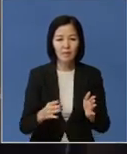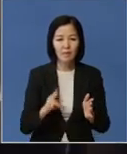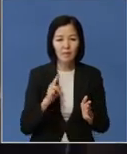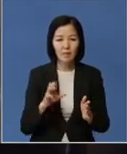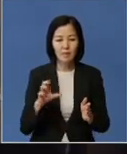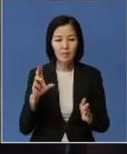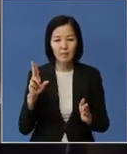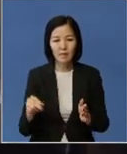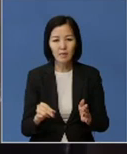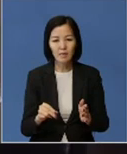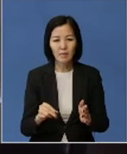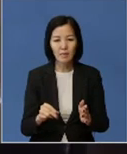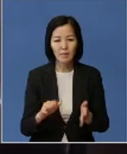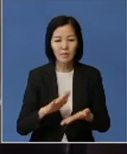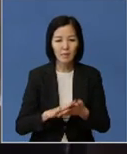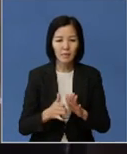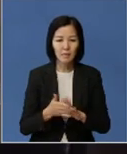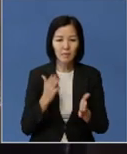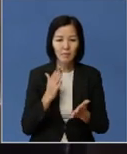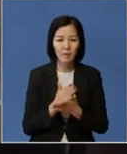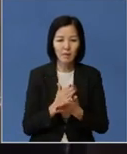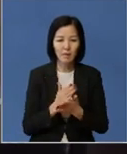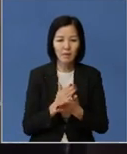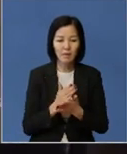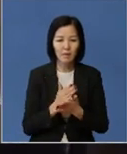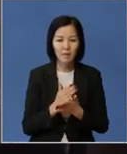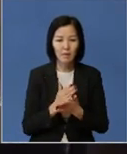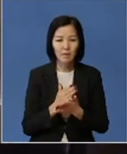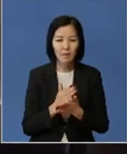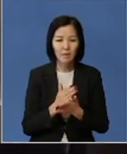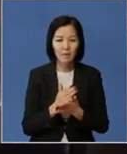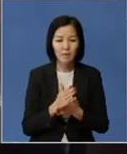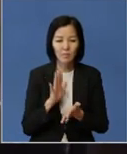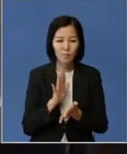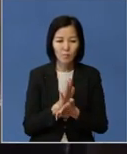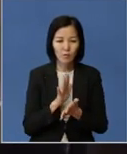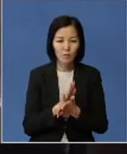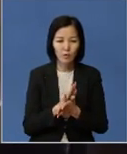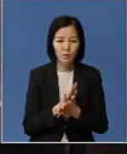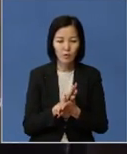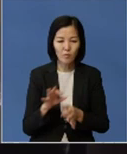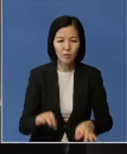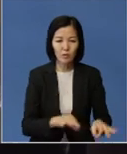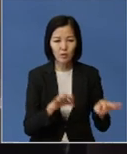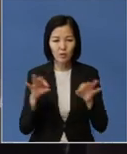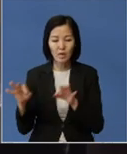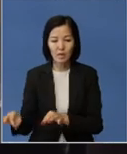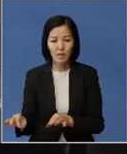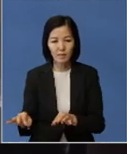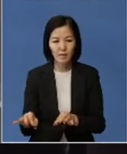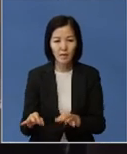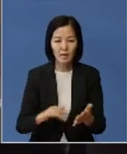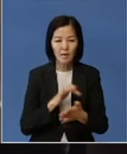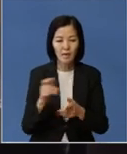деген жителдермен келісімі бар. Сол кісі арқылы шығарылады мусор қоқыстары. Және де енді біздің Талдықорған қаласы